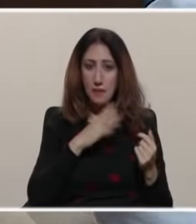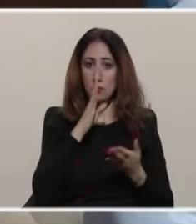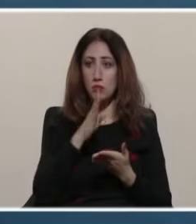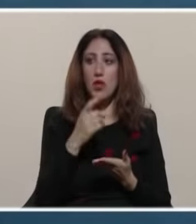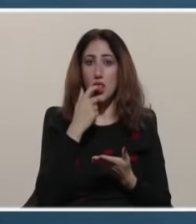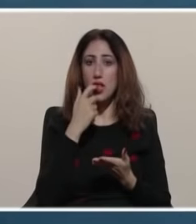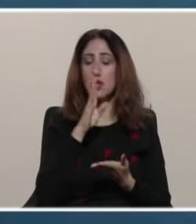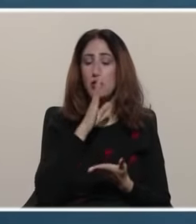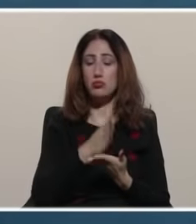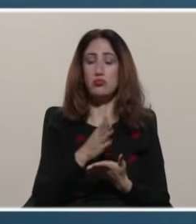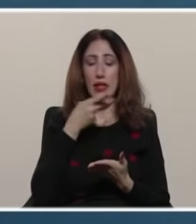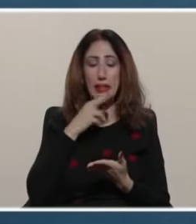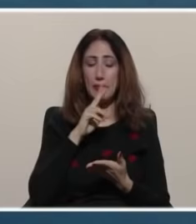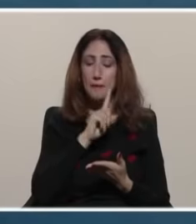اللسان.